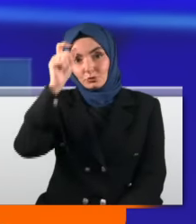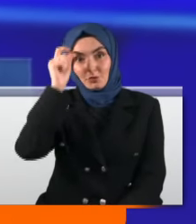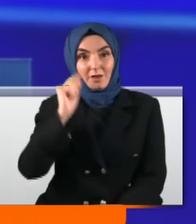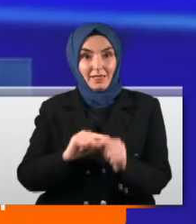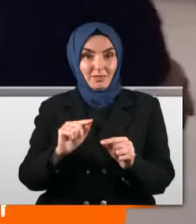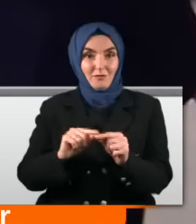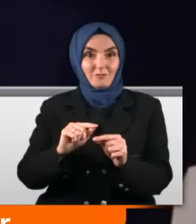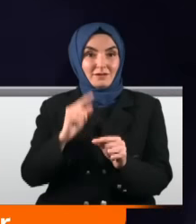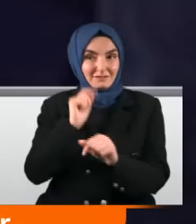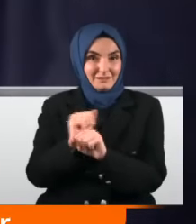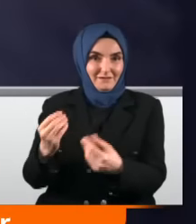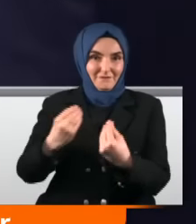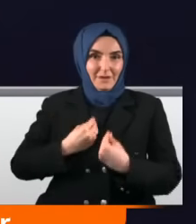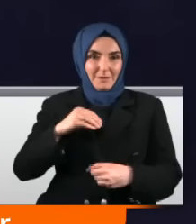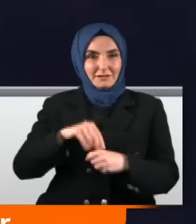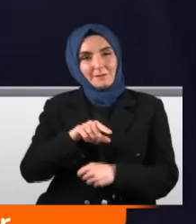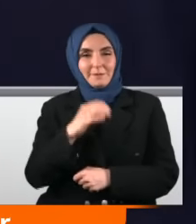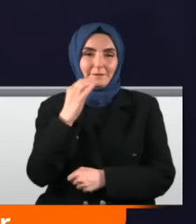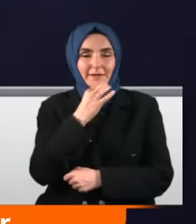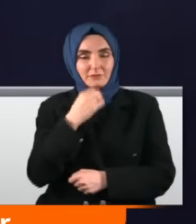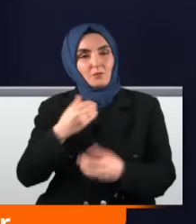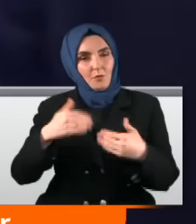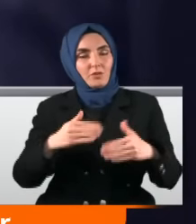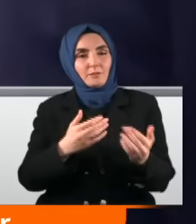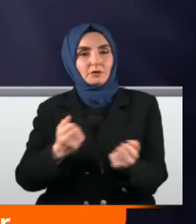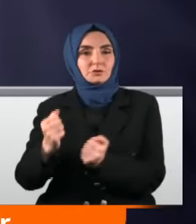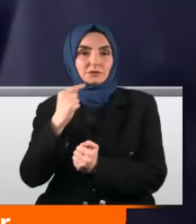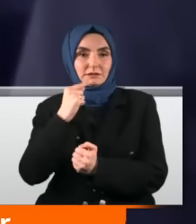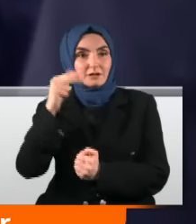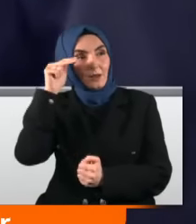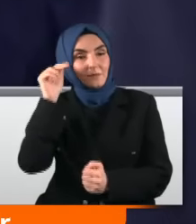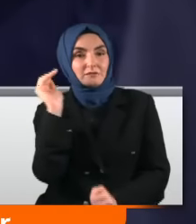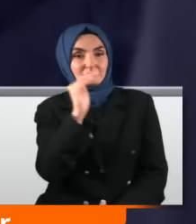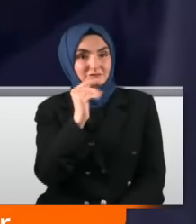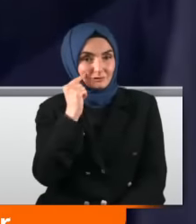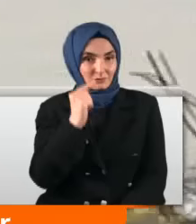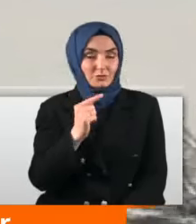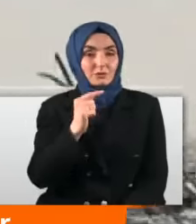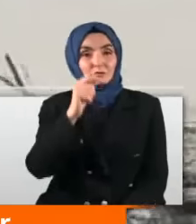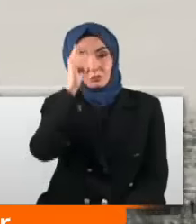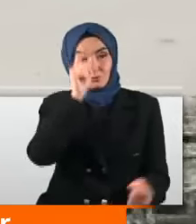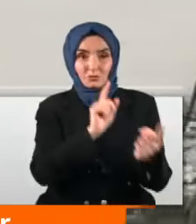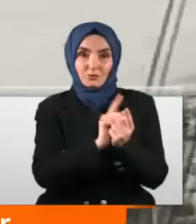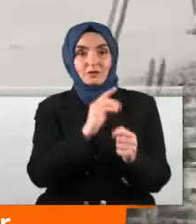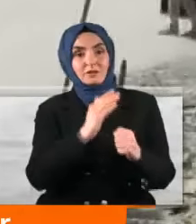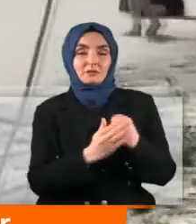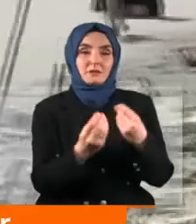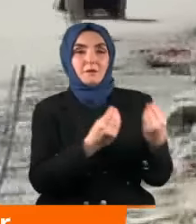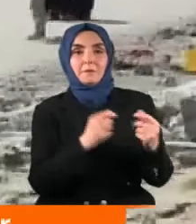alacağız dedi. İsrail, ABD'den Türkiye'ye yaptırım uygulamasını da istedi.